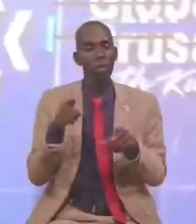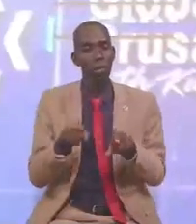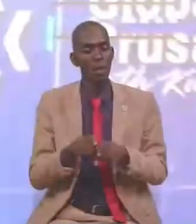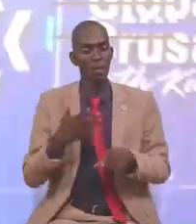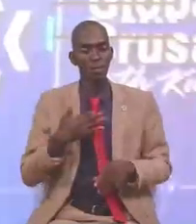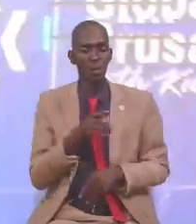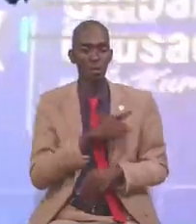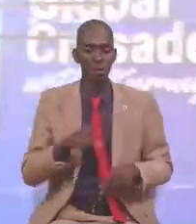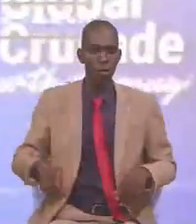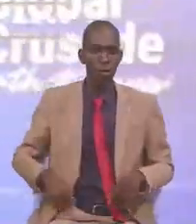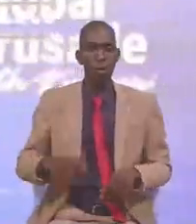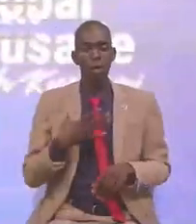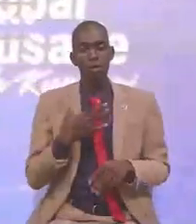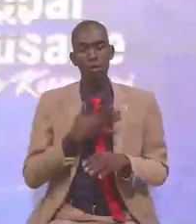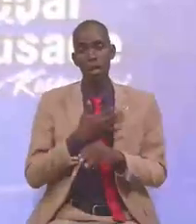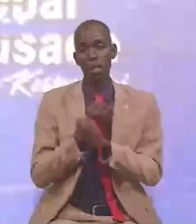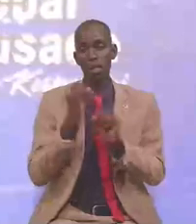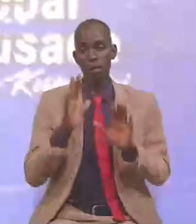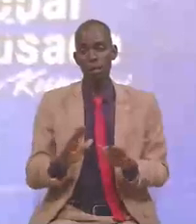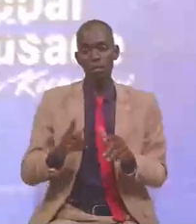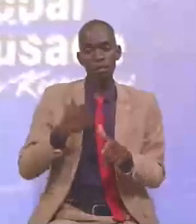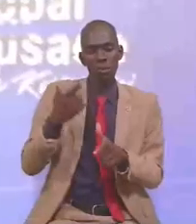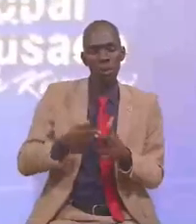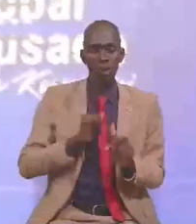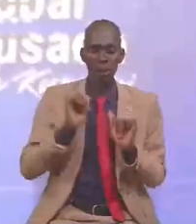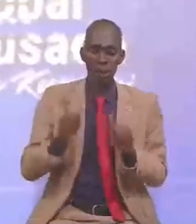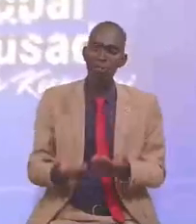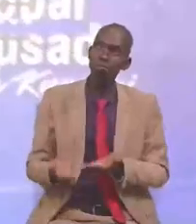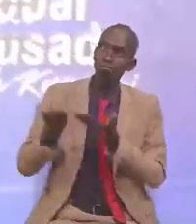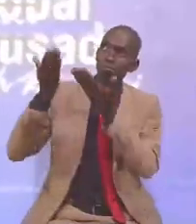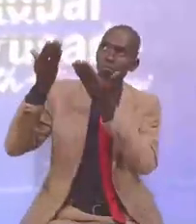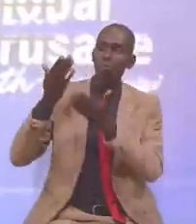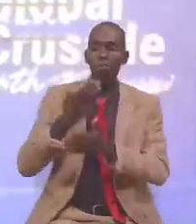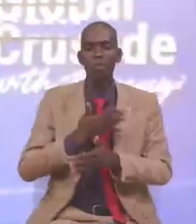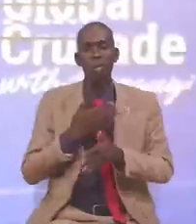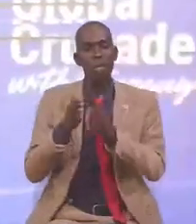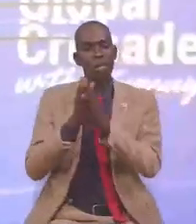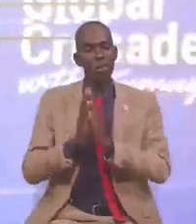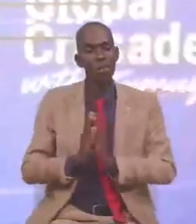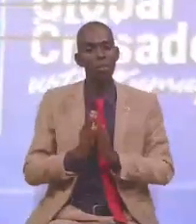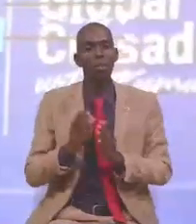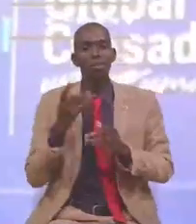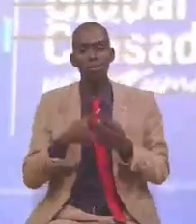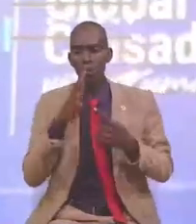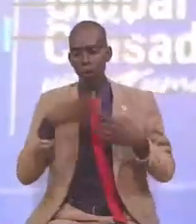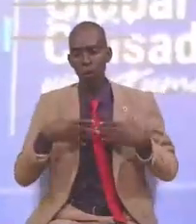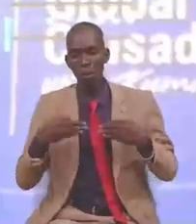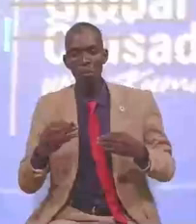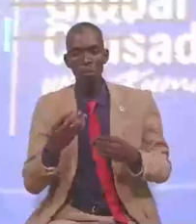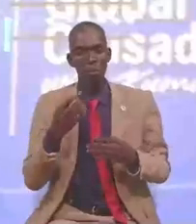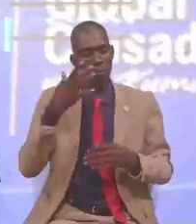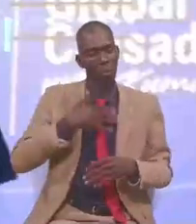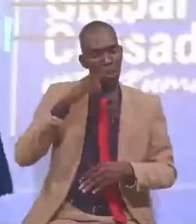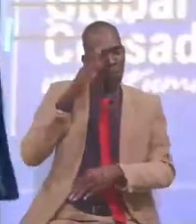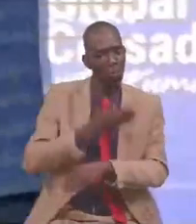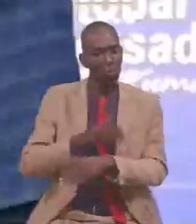mon sauveur, je peux maintenant lui présenter mes requêtes. Je veux être guéri. Je peux présenter mes requêtes. Je veux que ma fille et